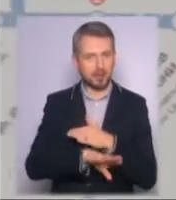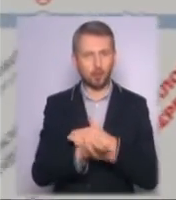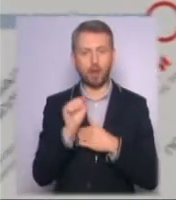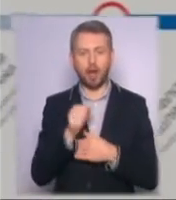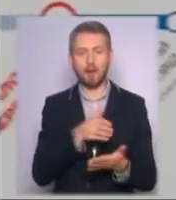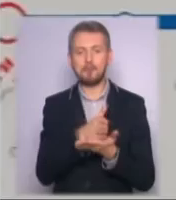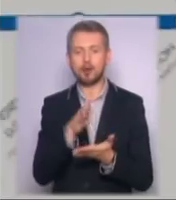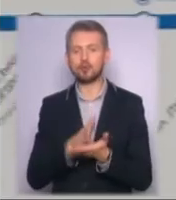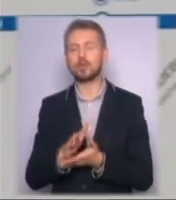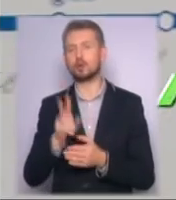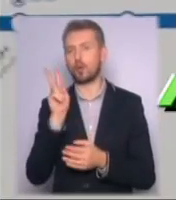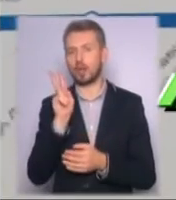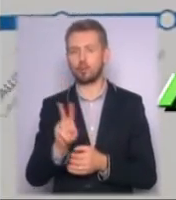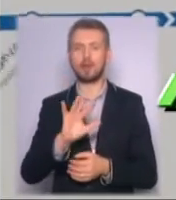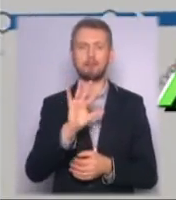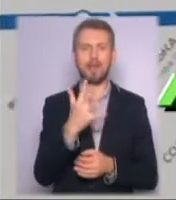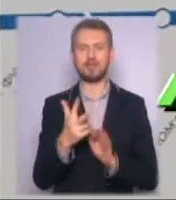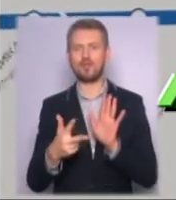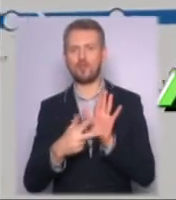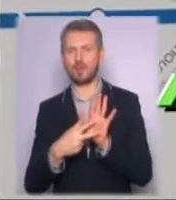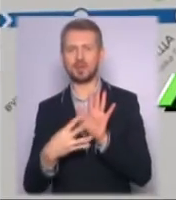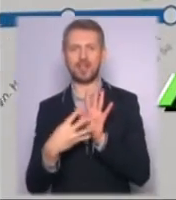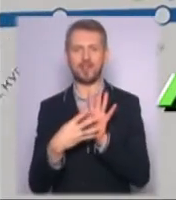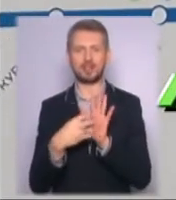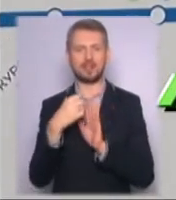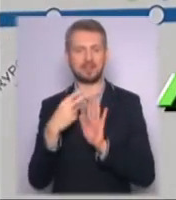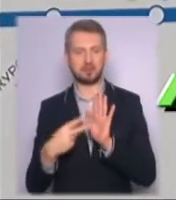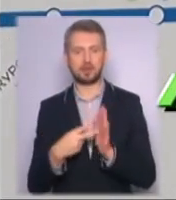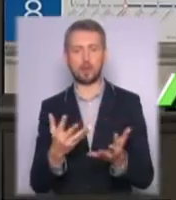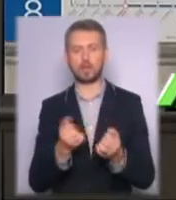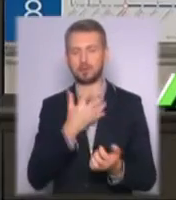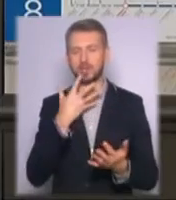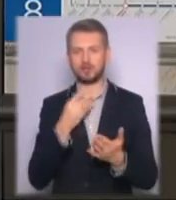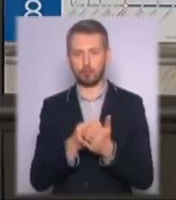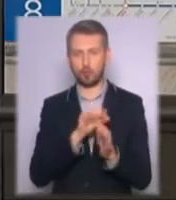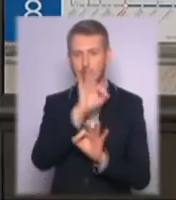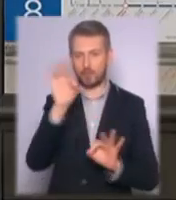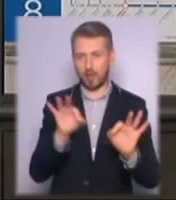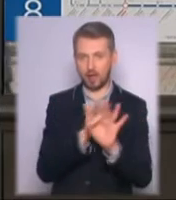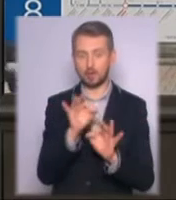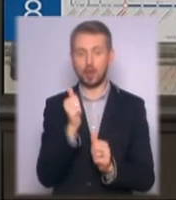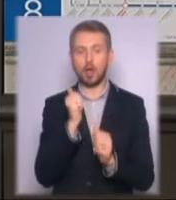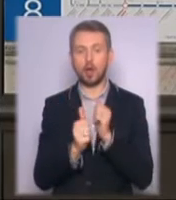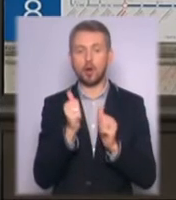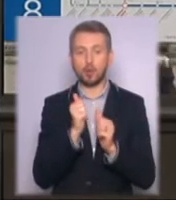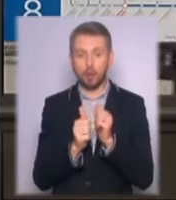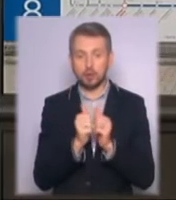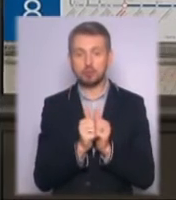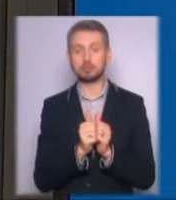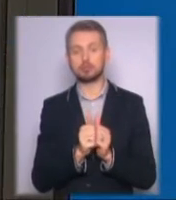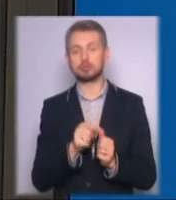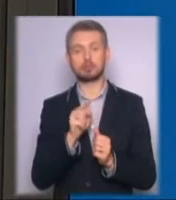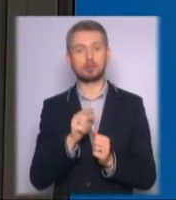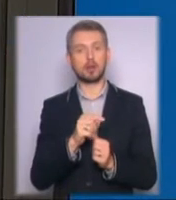маршрути тролейбусів 5, 8, 9 та 17 отримали свою навігацію. Кожен різновид транспорту матиме